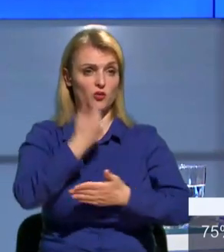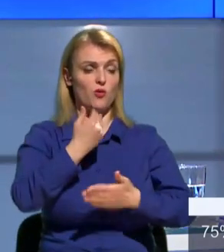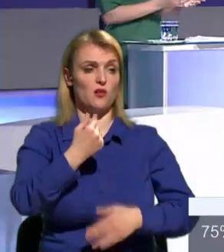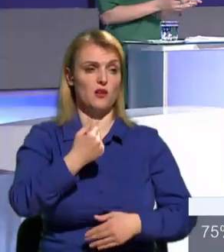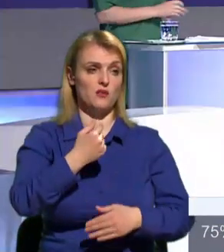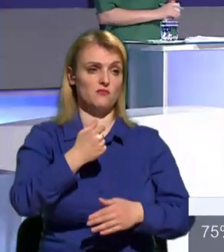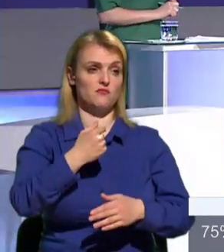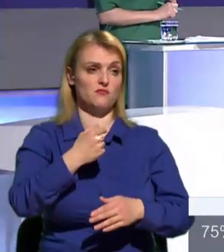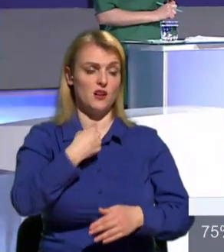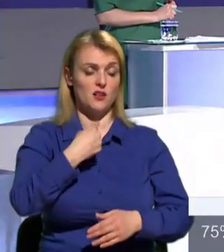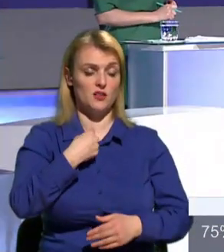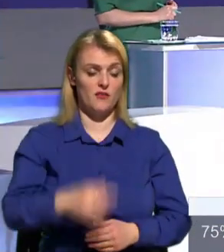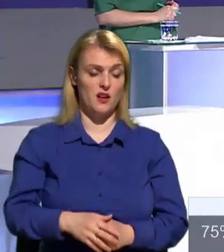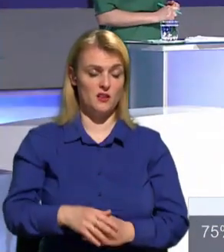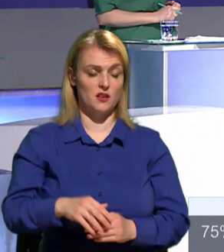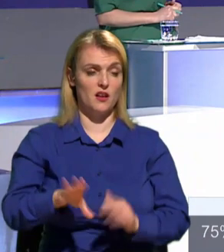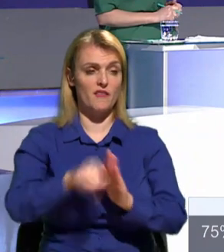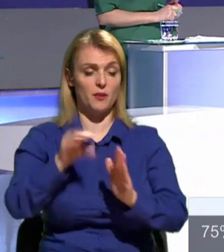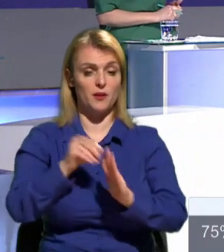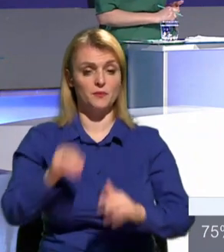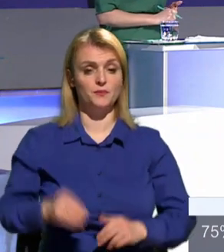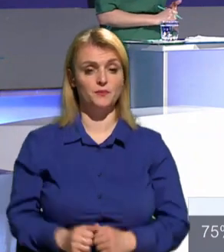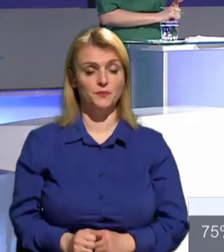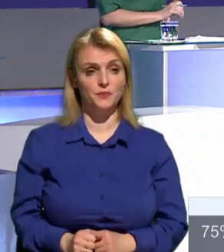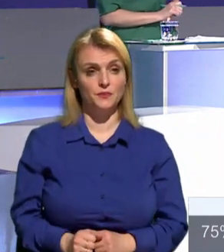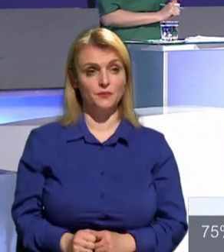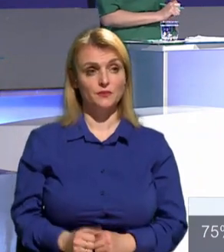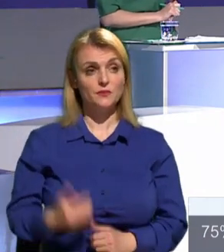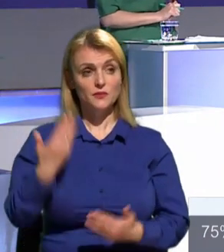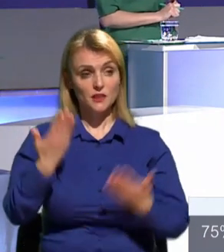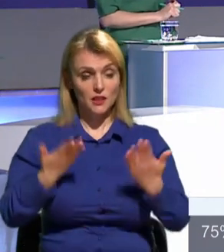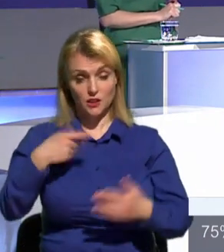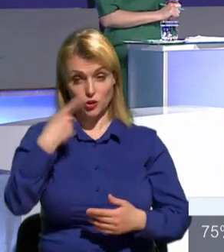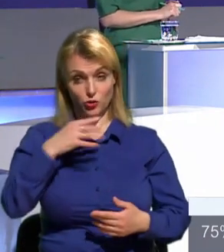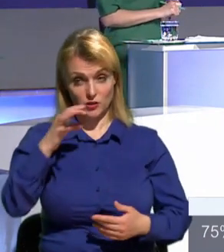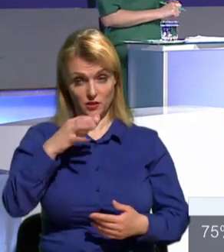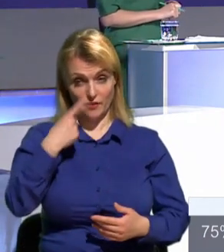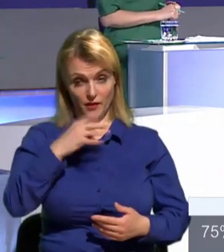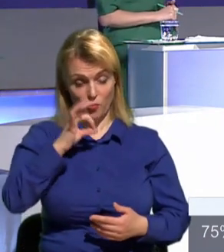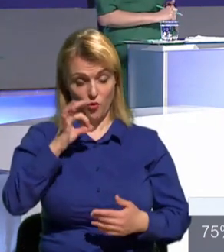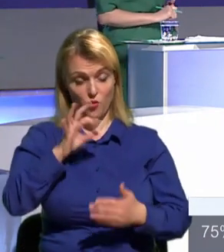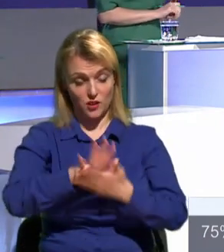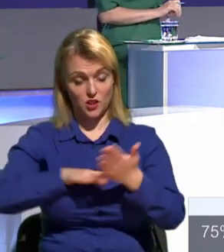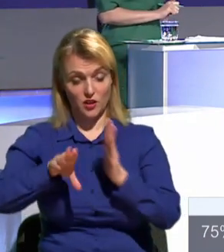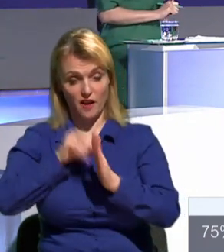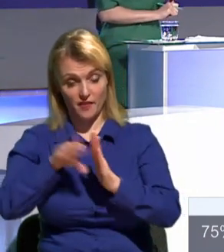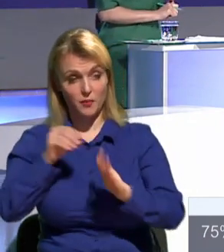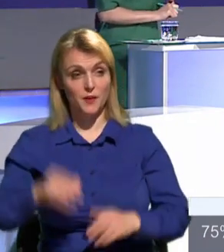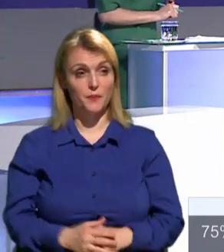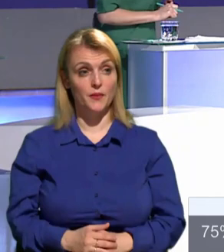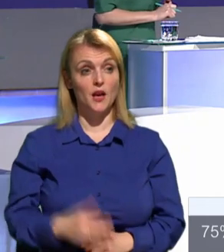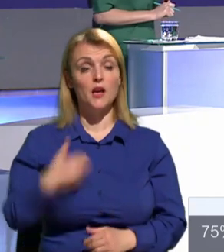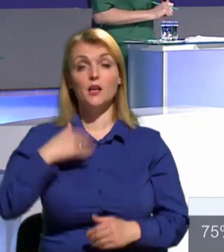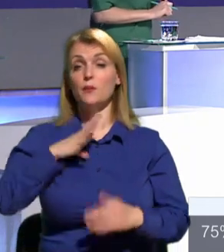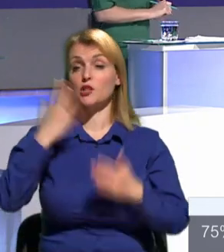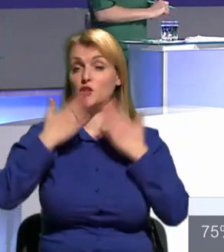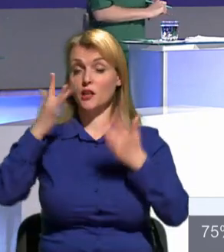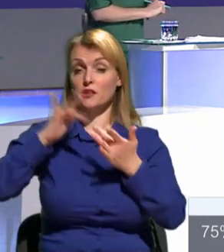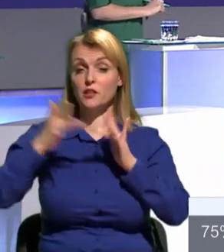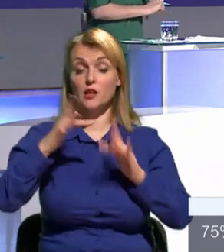Dacă tot vorbim de Parlament, pe site-ul alegeri.md a fost făcută o analiză unde